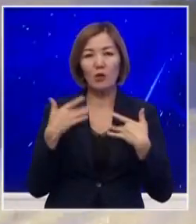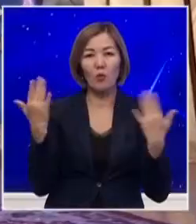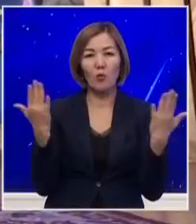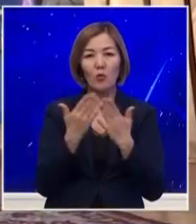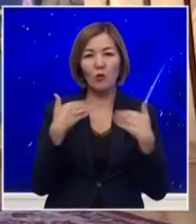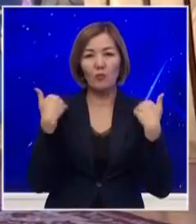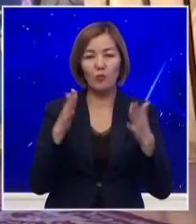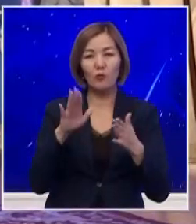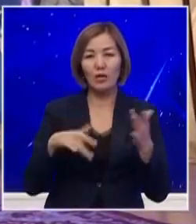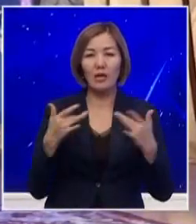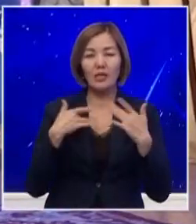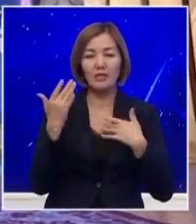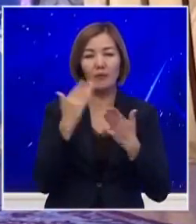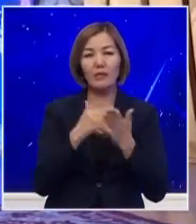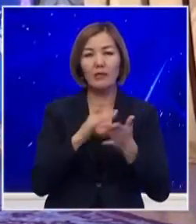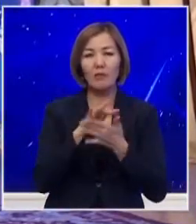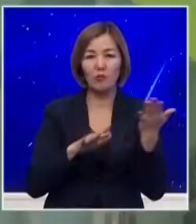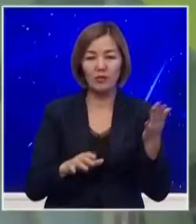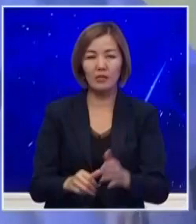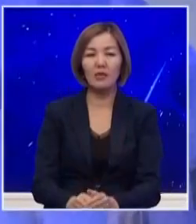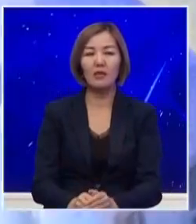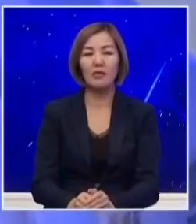ұйымдастырылды. Артынан концерттік бағдарламаға ұласты.